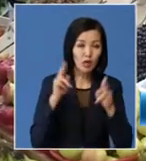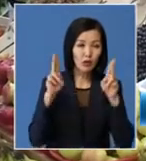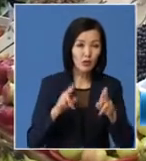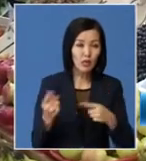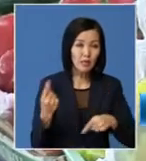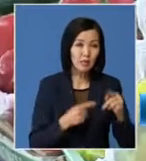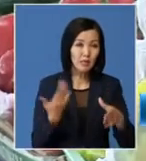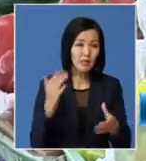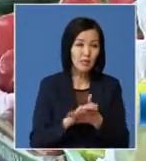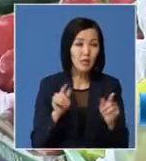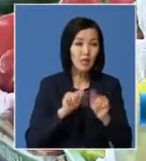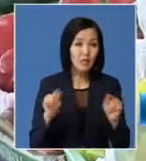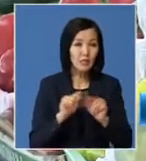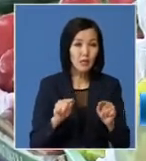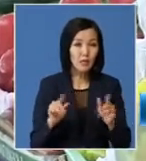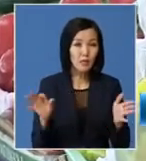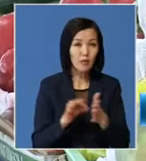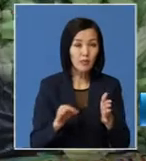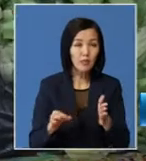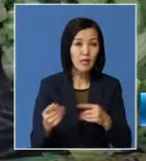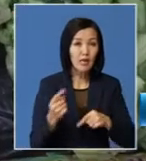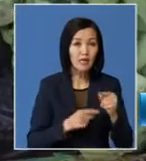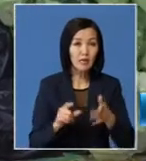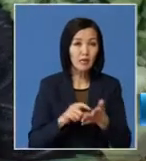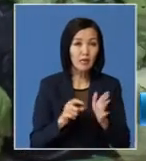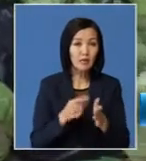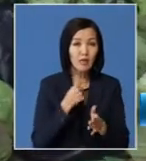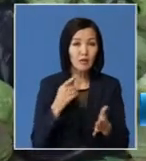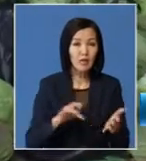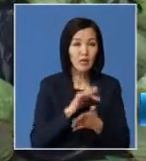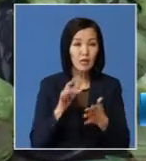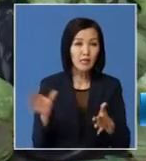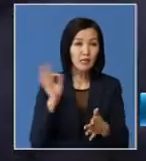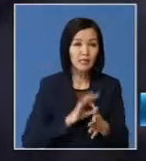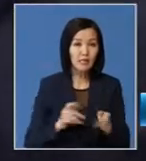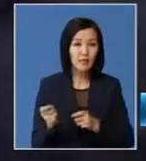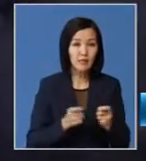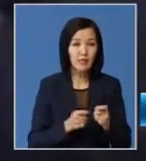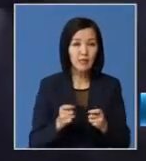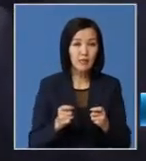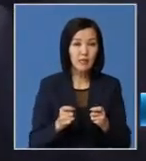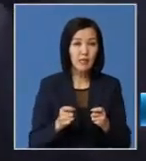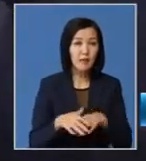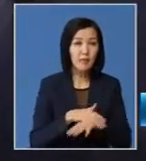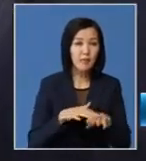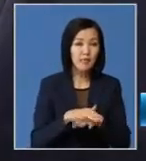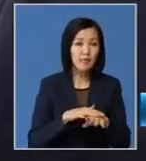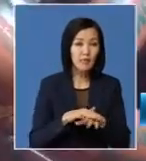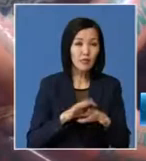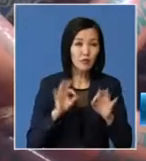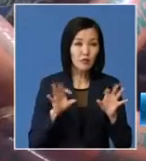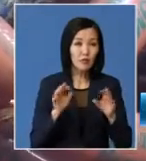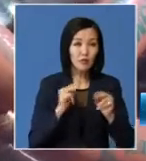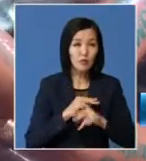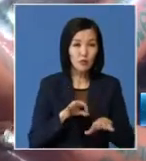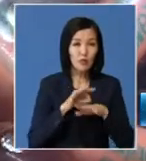таныстыру насихаттау мақсатында облыстық кәсіпкерлер палатасы мен Талдықорған қалалық кірістер басқармасы Көк базарда түсіндірме жұмыстарын жүргізді. Айта